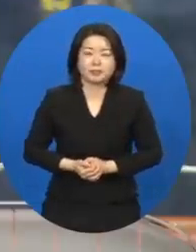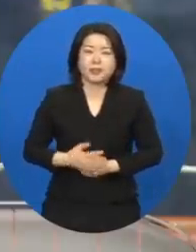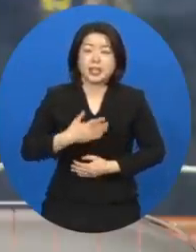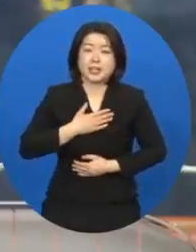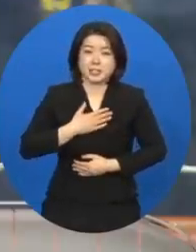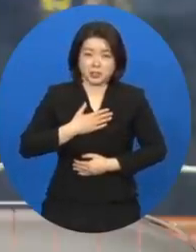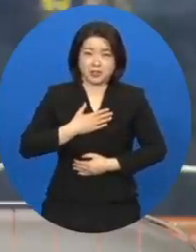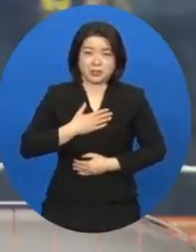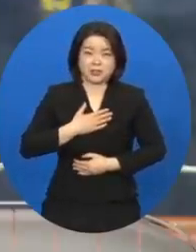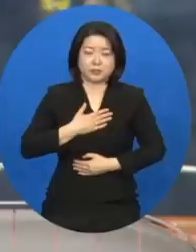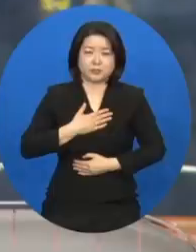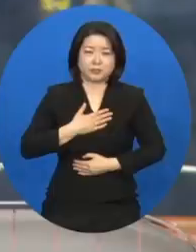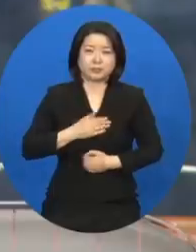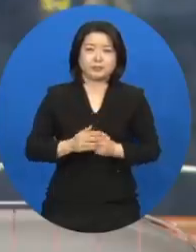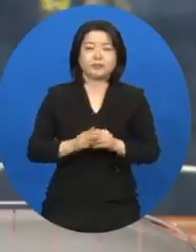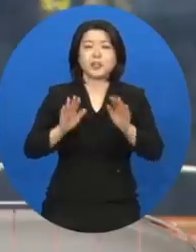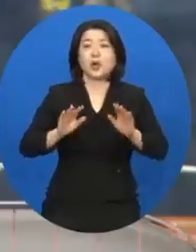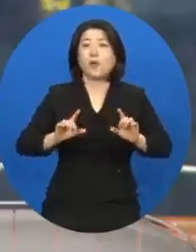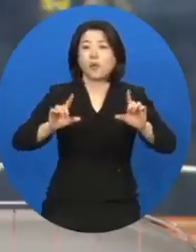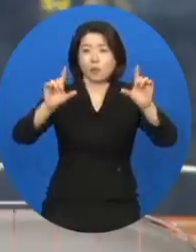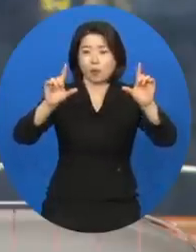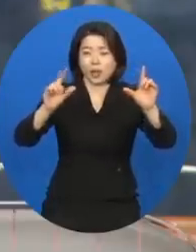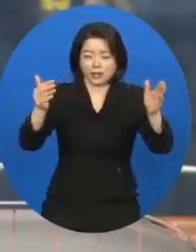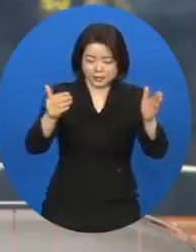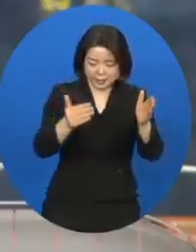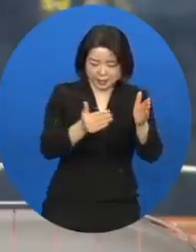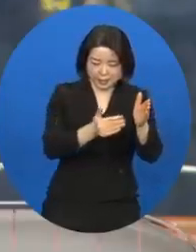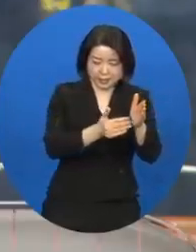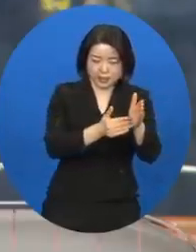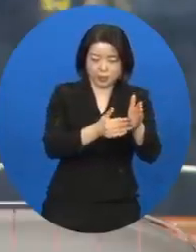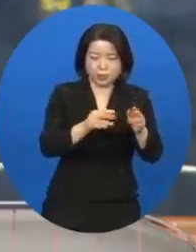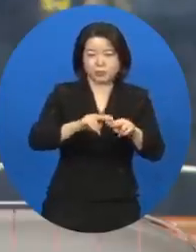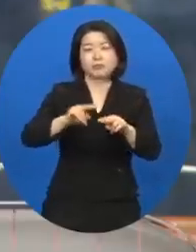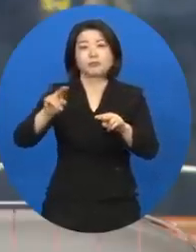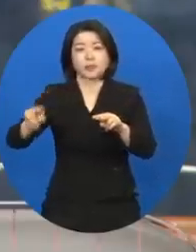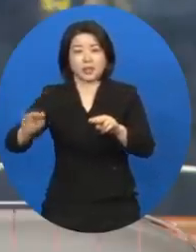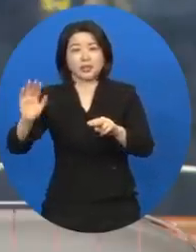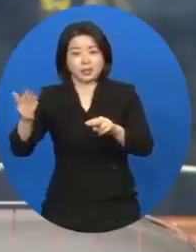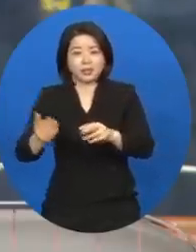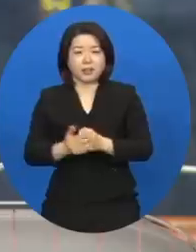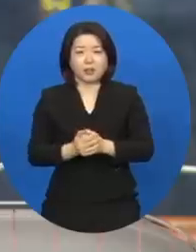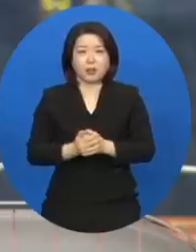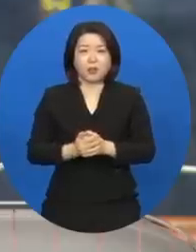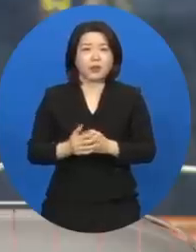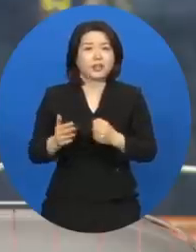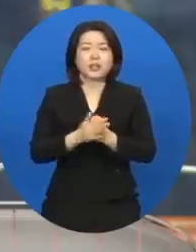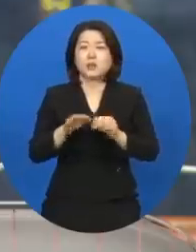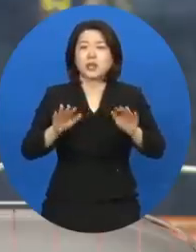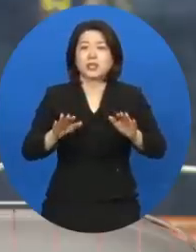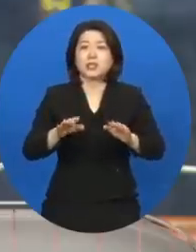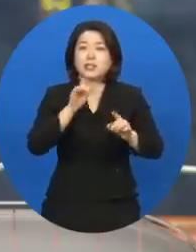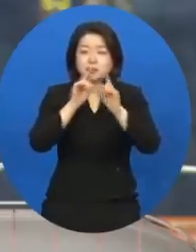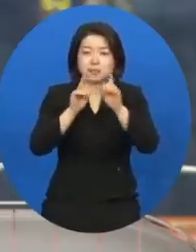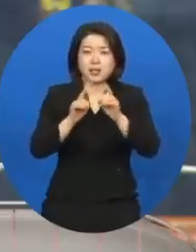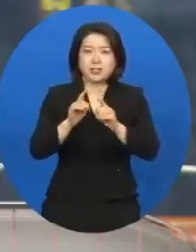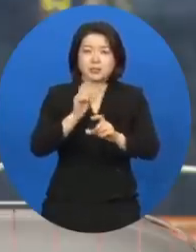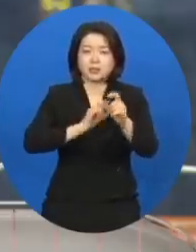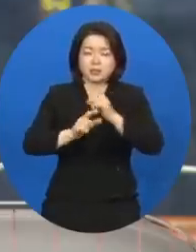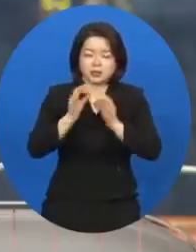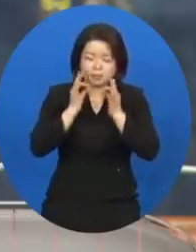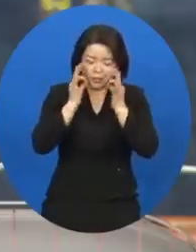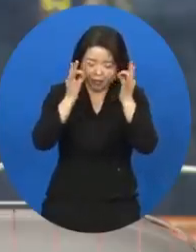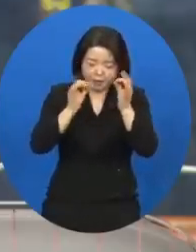저는 이제 올해로 은퇴를 합니다. 그래서 오늘 이 말씀을 더 여러분에게 간절히 드리는